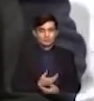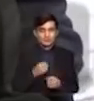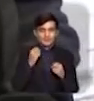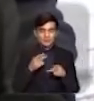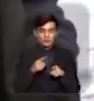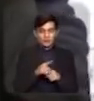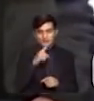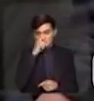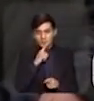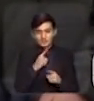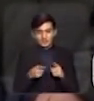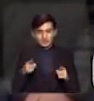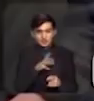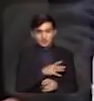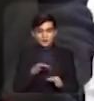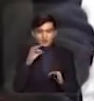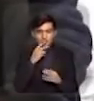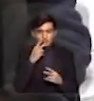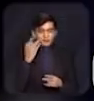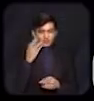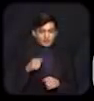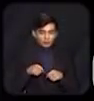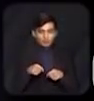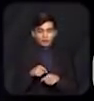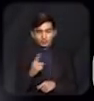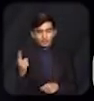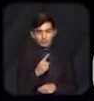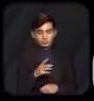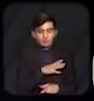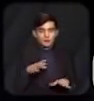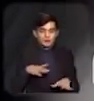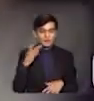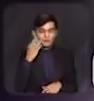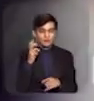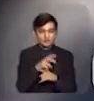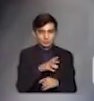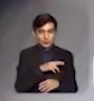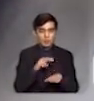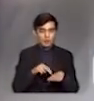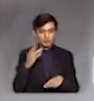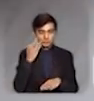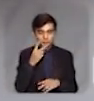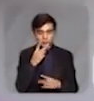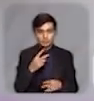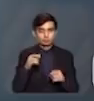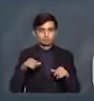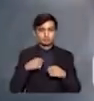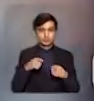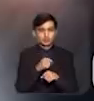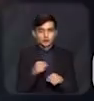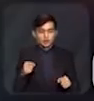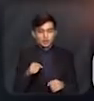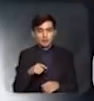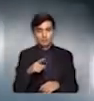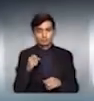талдықорғандық саудагерлердің көрген күндері осы. Арбасын сүйреткен халық күнде орталық базарға барады. Ал полицейлер жабайы саудаға жол жоқ деп ол